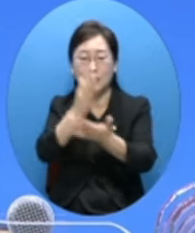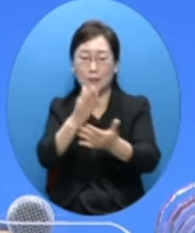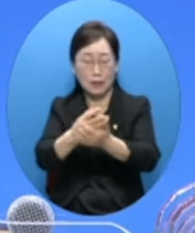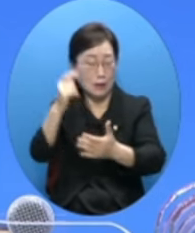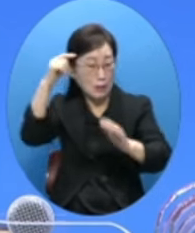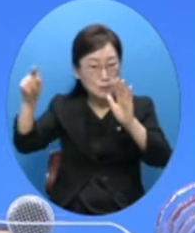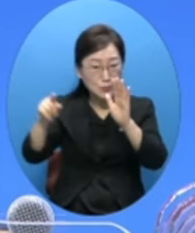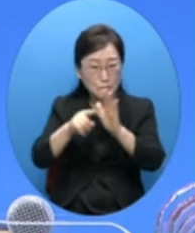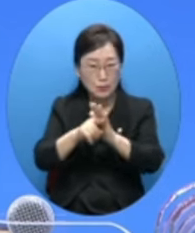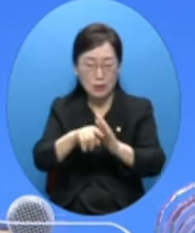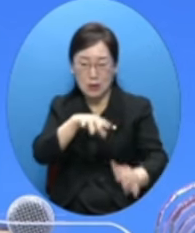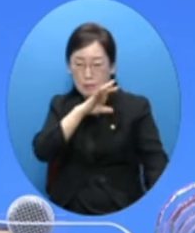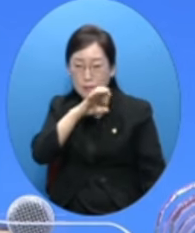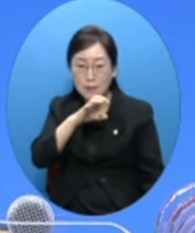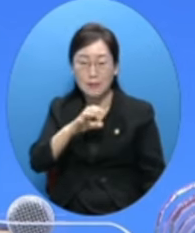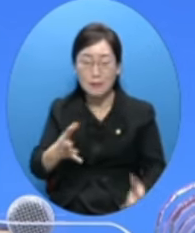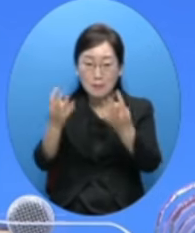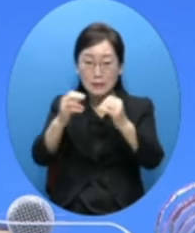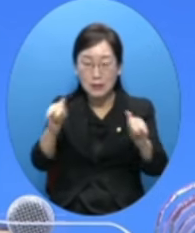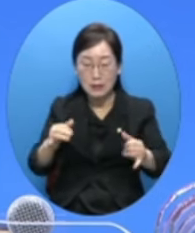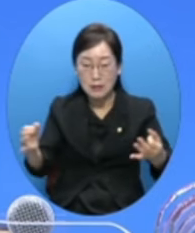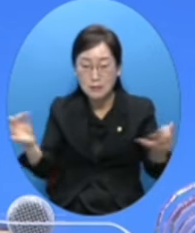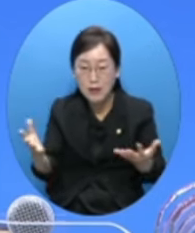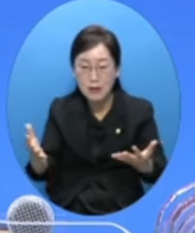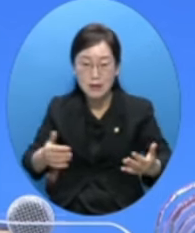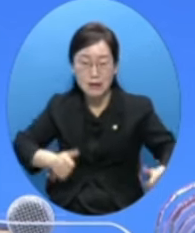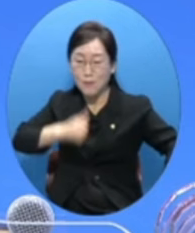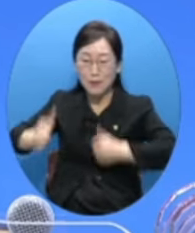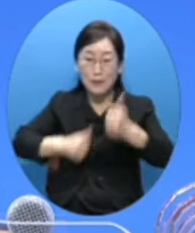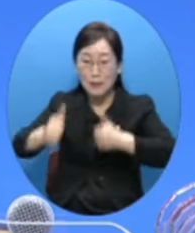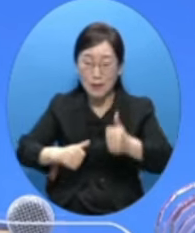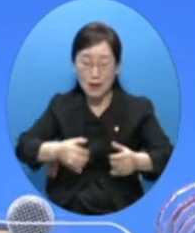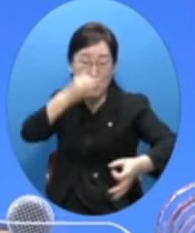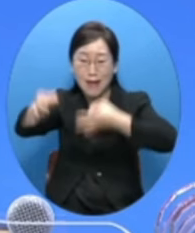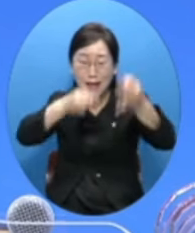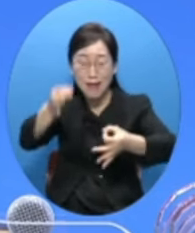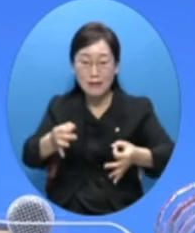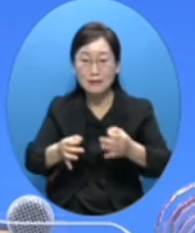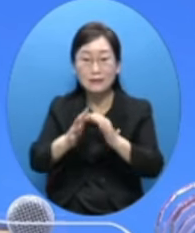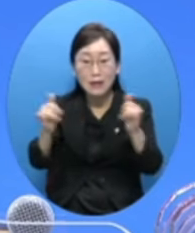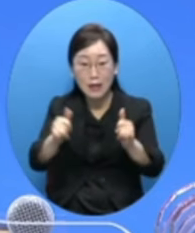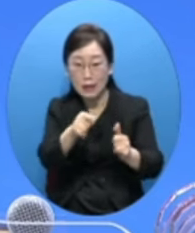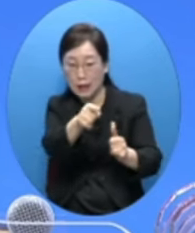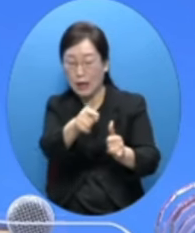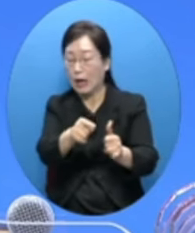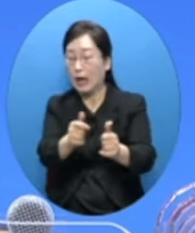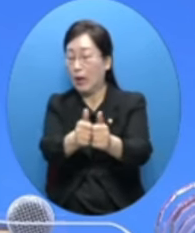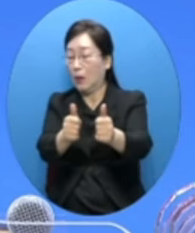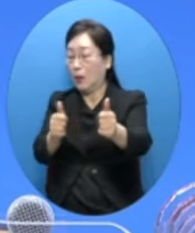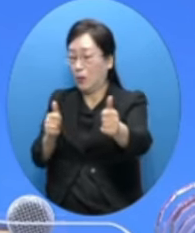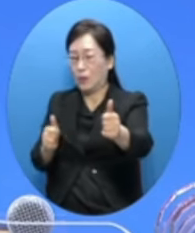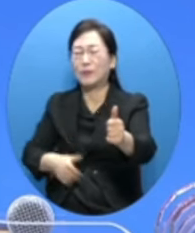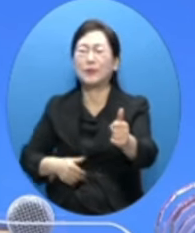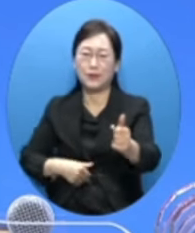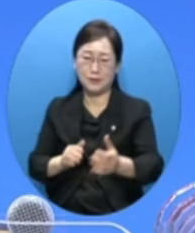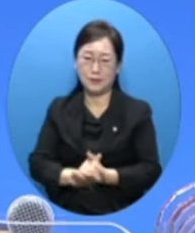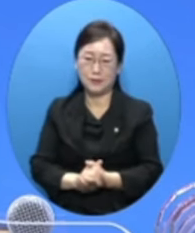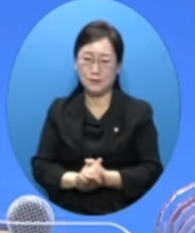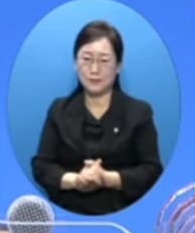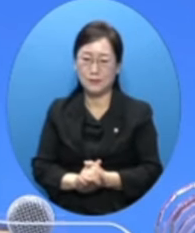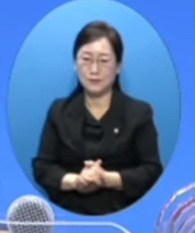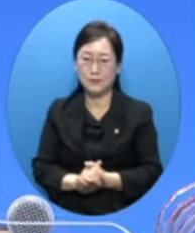사람, 늘 불평하는 사람, 걸핏하면 하루도 몇 번씩 화를 내고 소리를 지르는 사람들은 거리를 멀리 둬야 됩니다.